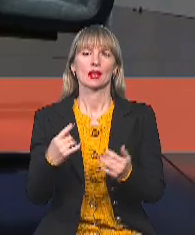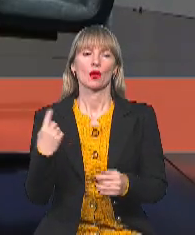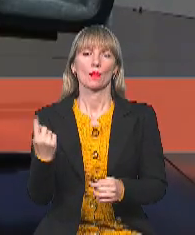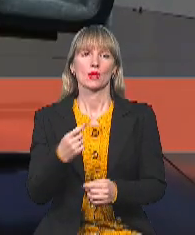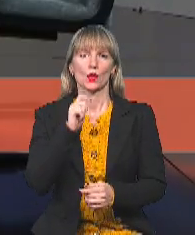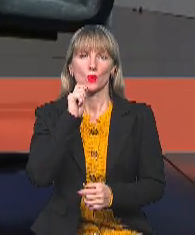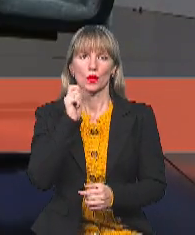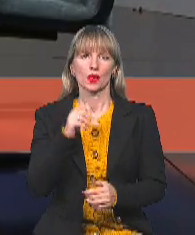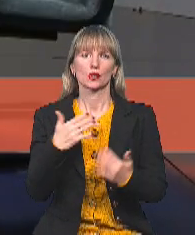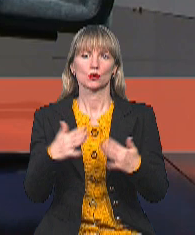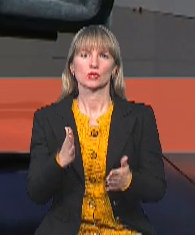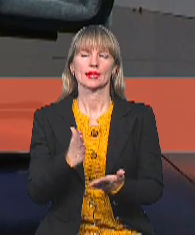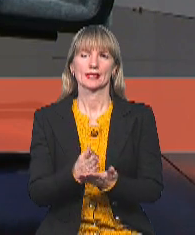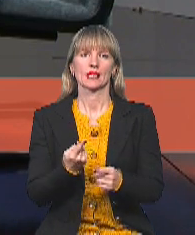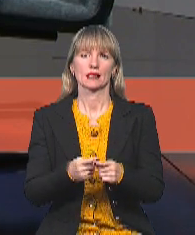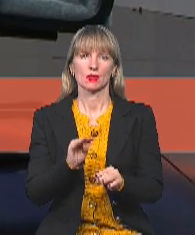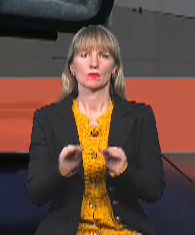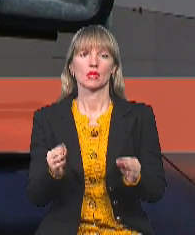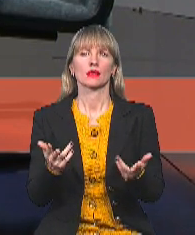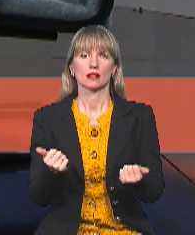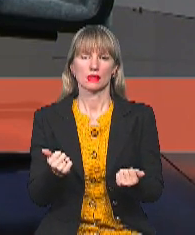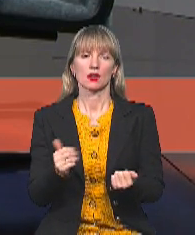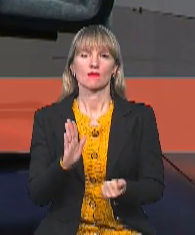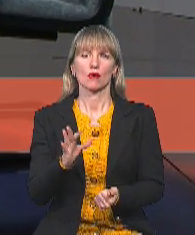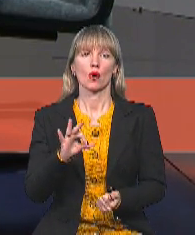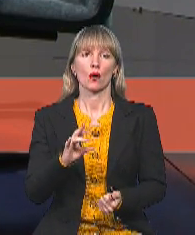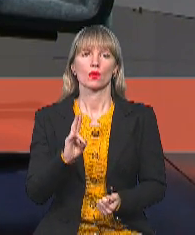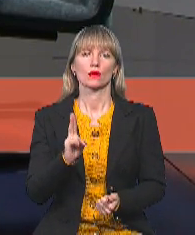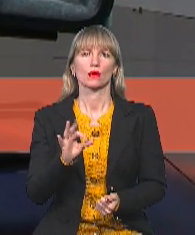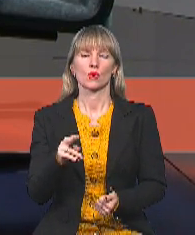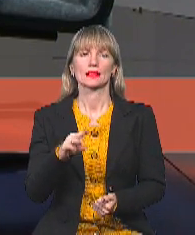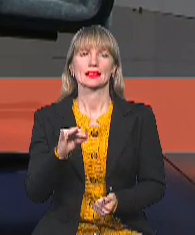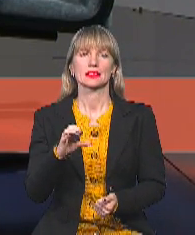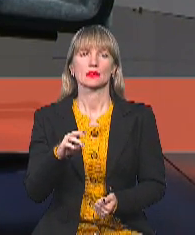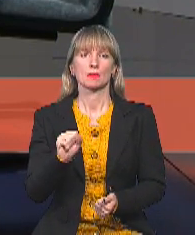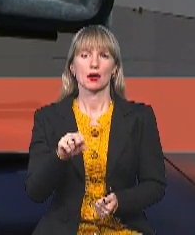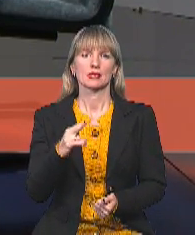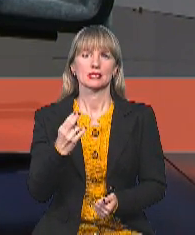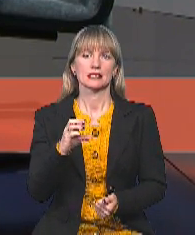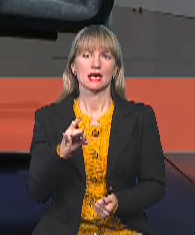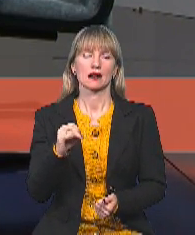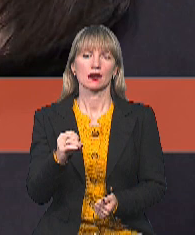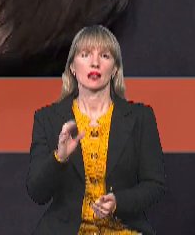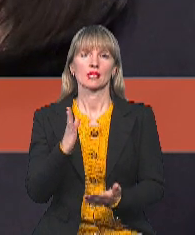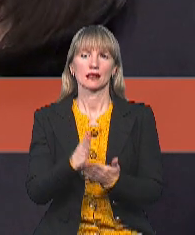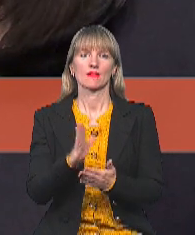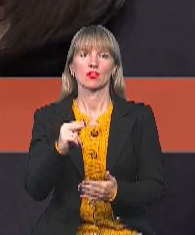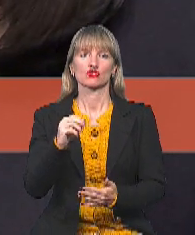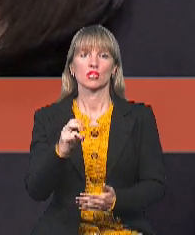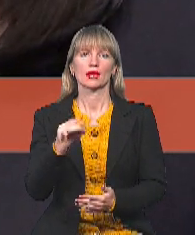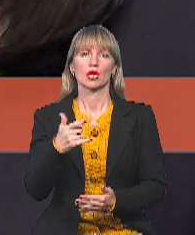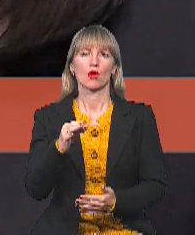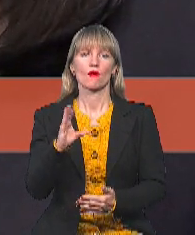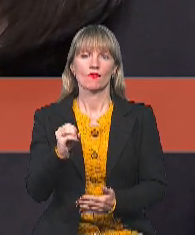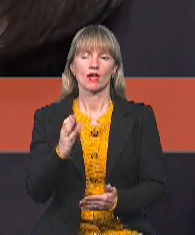областях України вже є таке обладнання, так? Є, в онкологічних диспансерах. Є, звісно, є. Лінійні ускорителі є в Чернігові, є